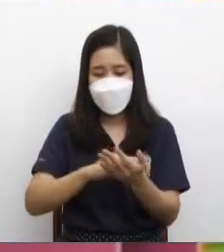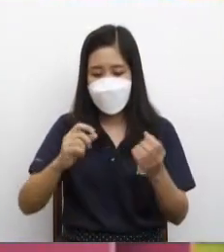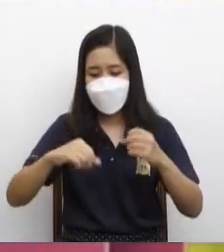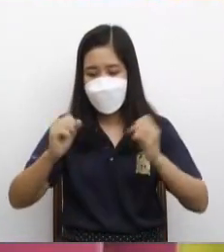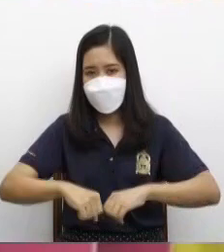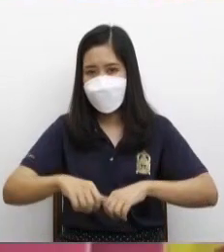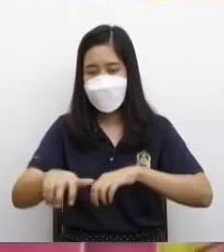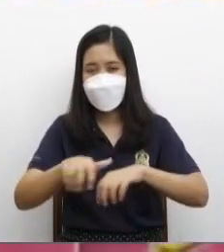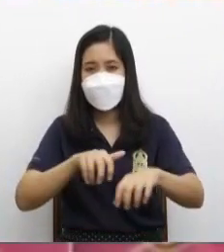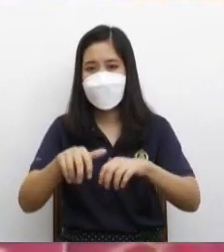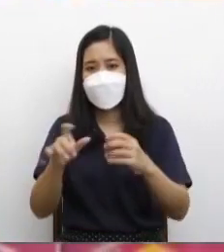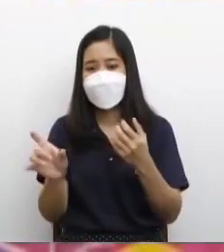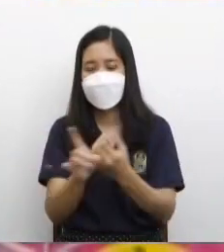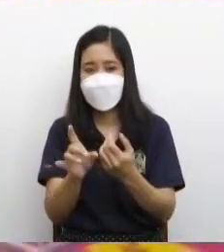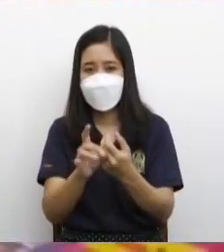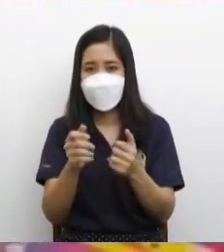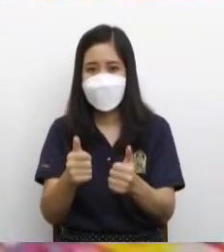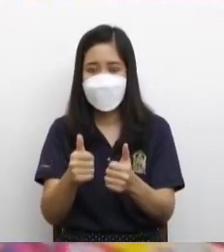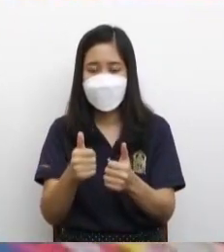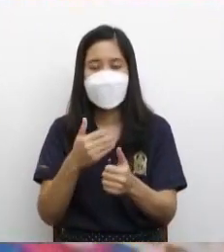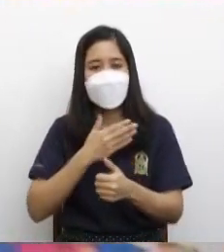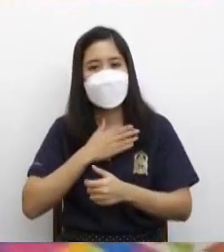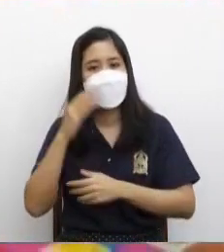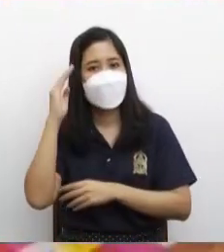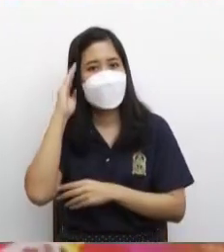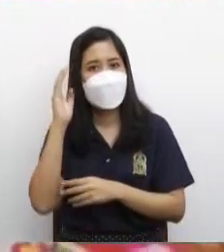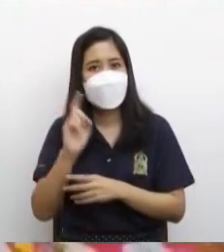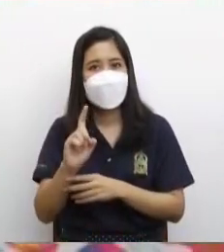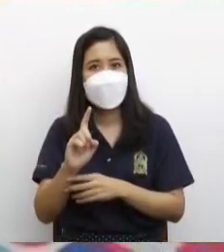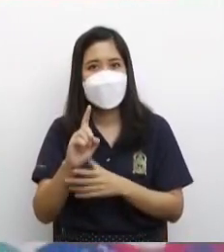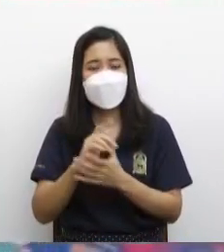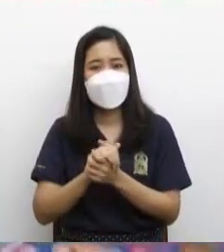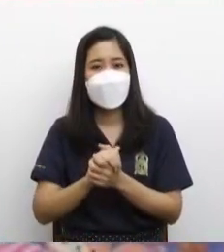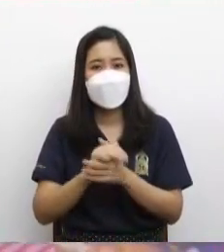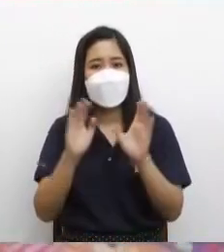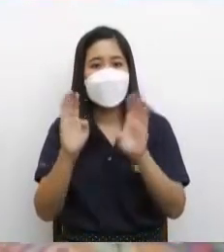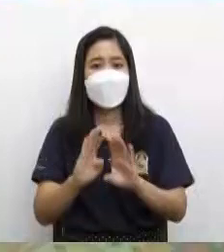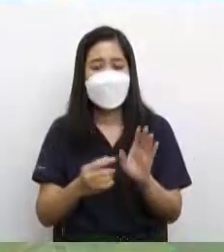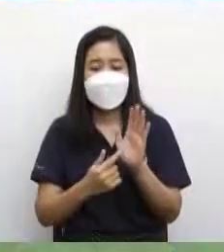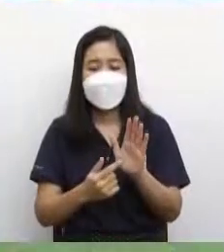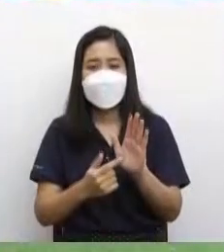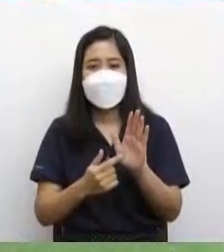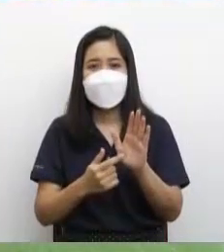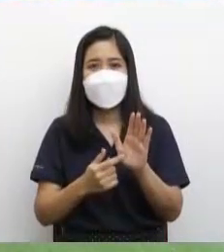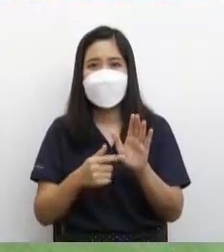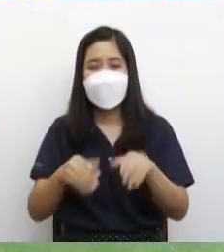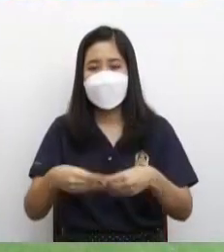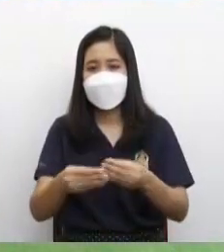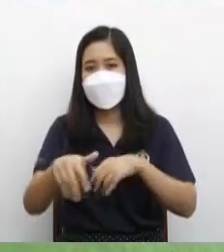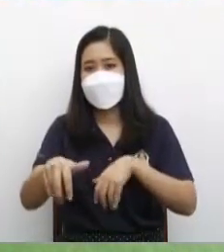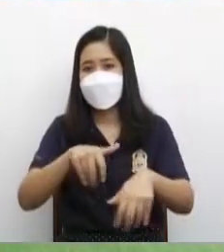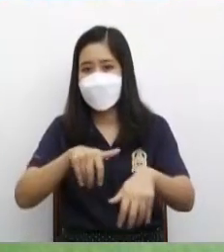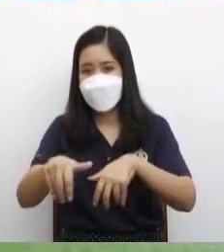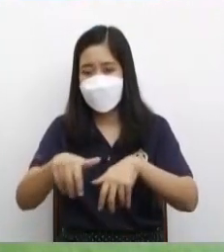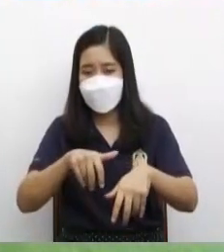ครับในลักษณะเช่นนี้ผมก็เชื่อแน่ว่าถ้าเราจะได้รับการยอมรับนะครับจากอ่าชุมชนอาจจะ